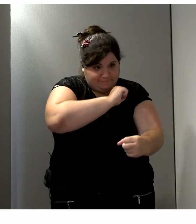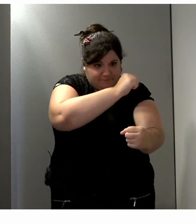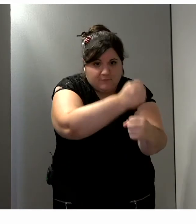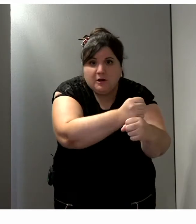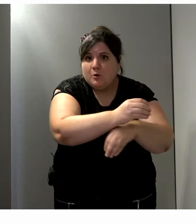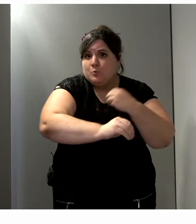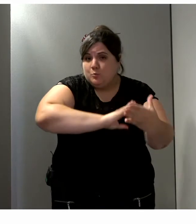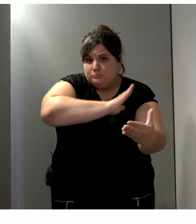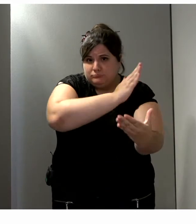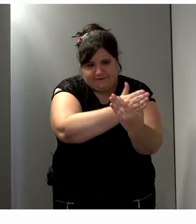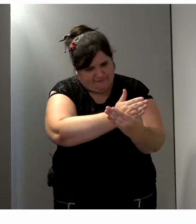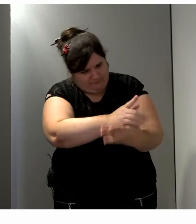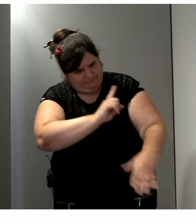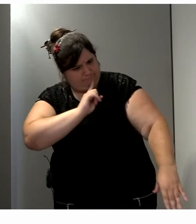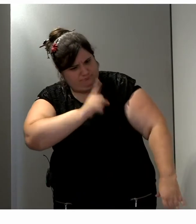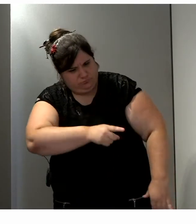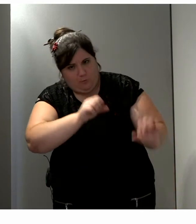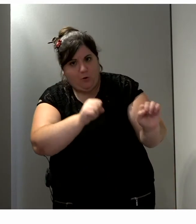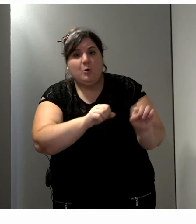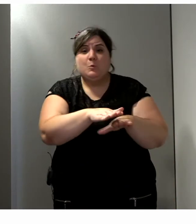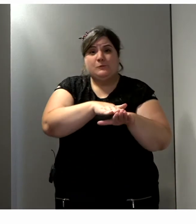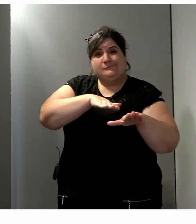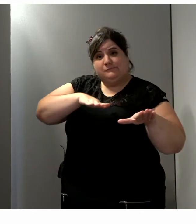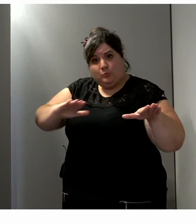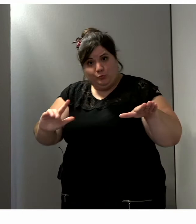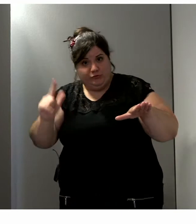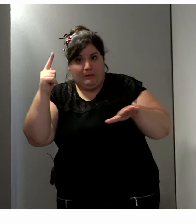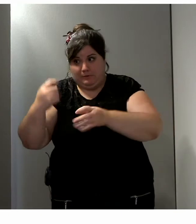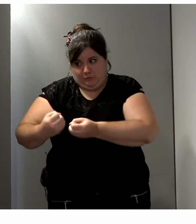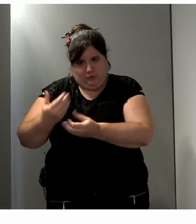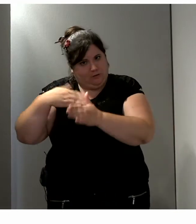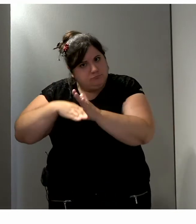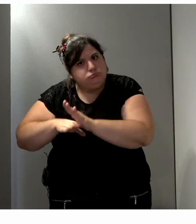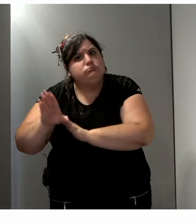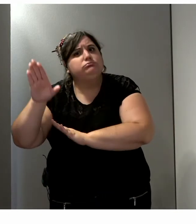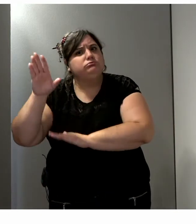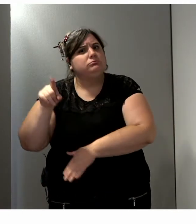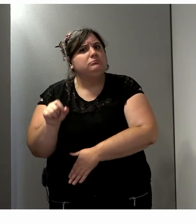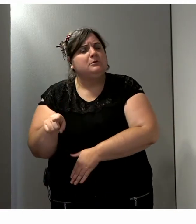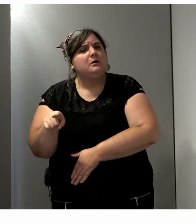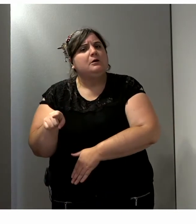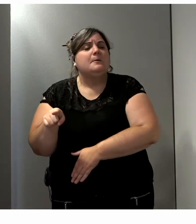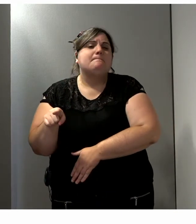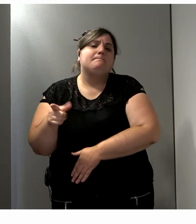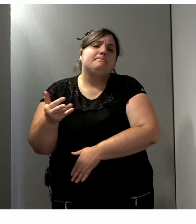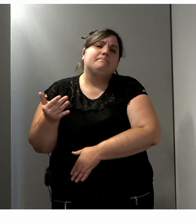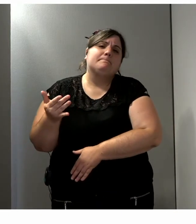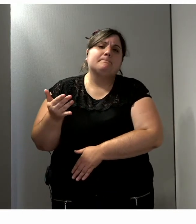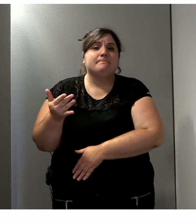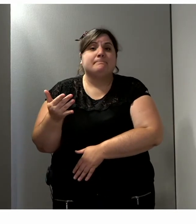d'intervention sur les médias. Et puis, il y a une voie qui s'est beaucoup développée ces dernières années, qui est une voie, je dirais,